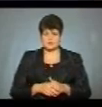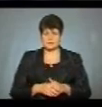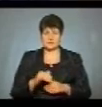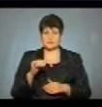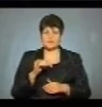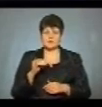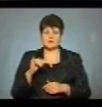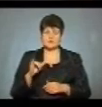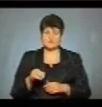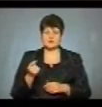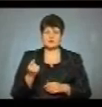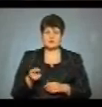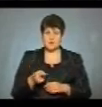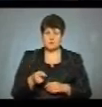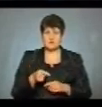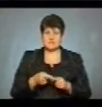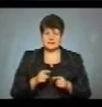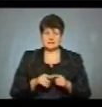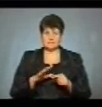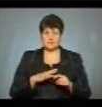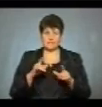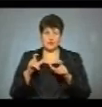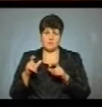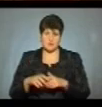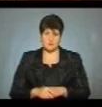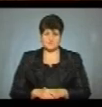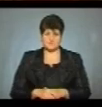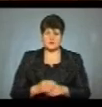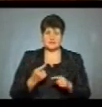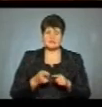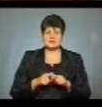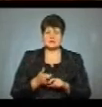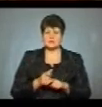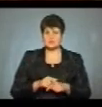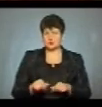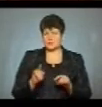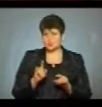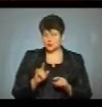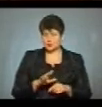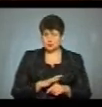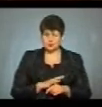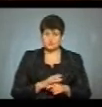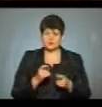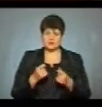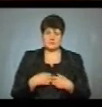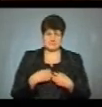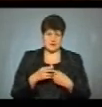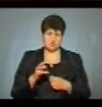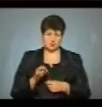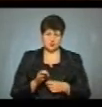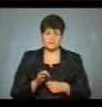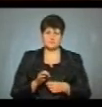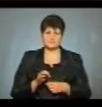Янюку 11, він з Тернополя, в цій вправі був фотоапаратом. Це дуже круто було і чуть-чуть трохи страшно,